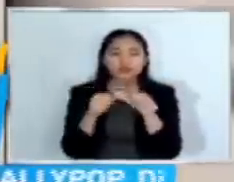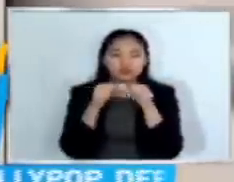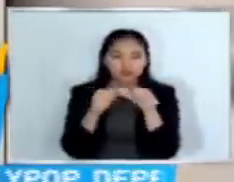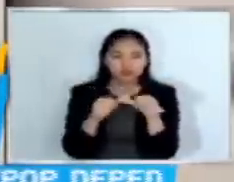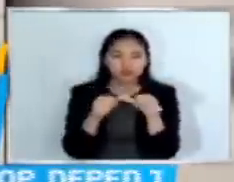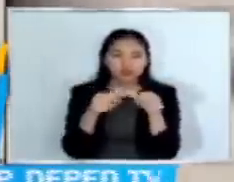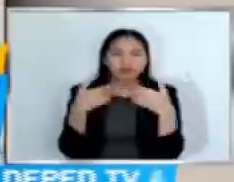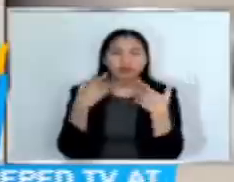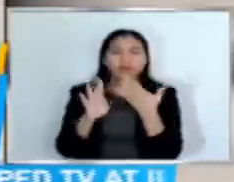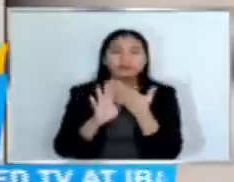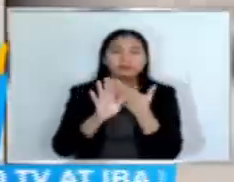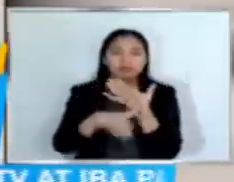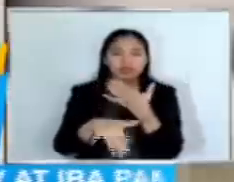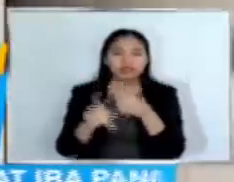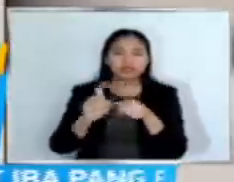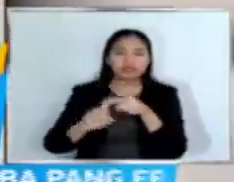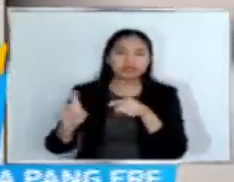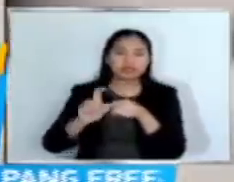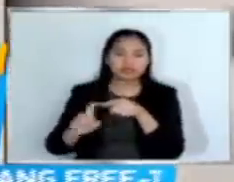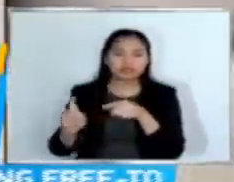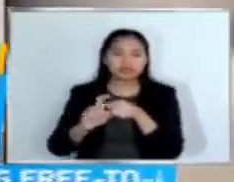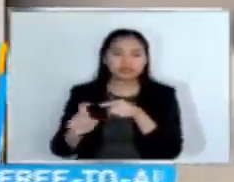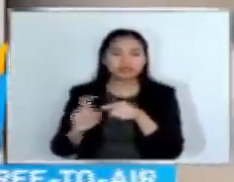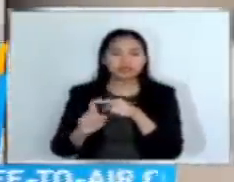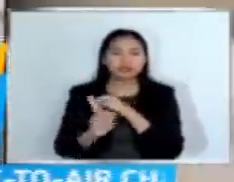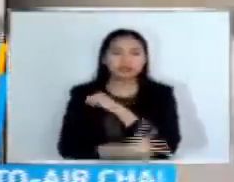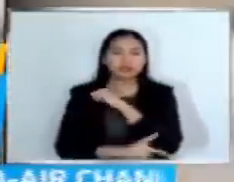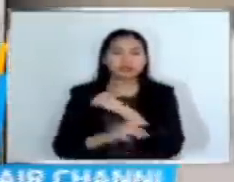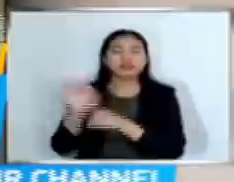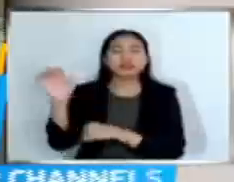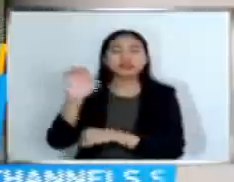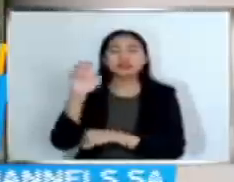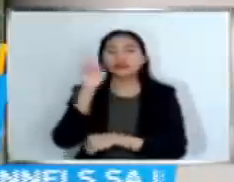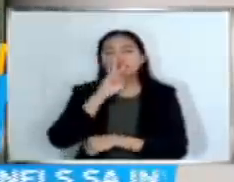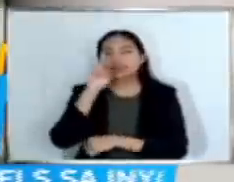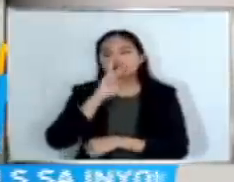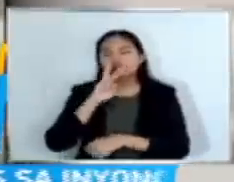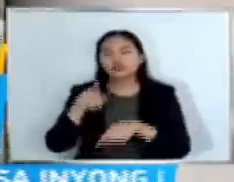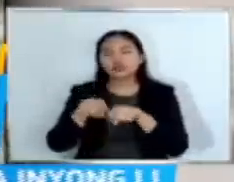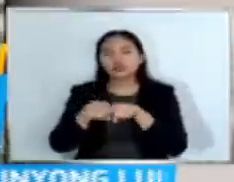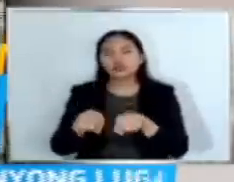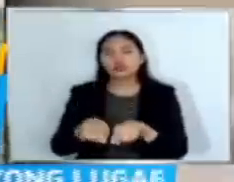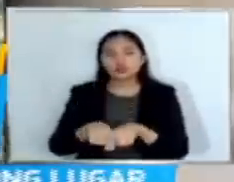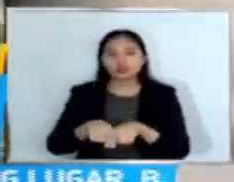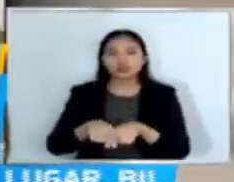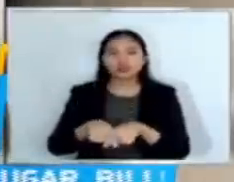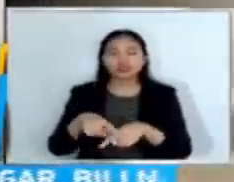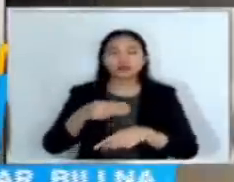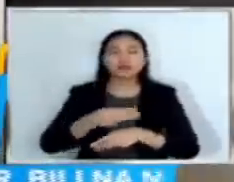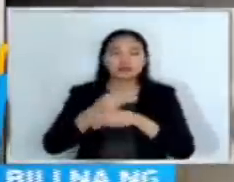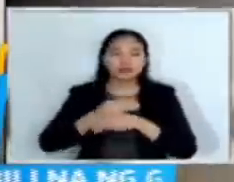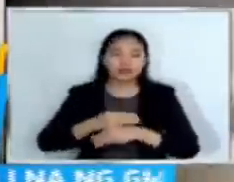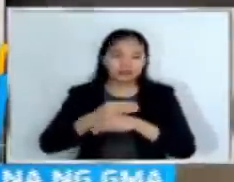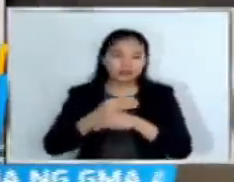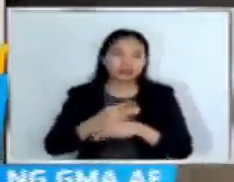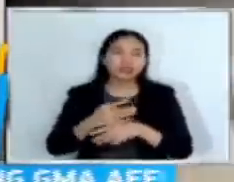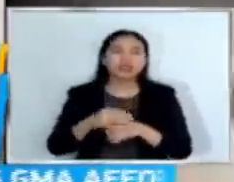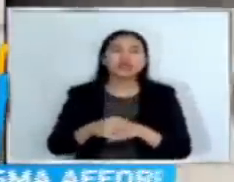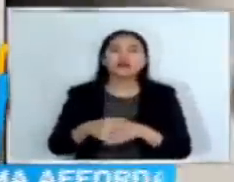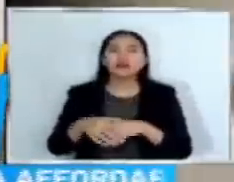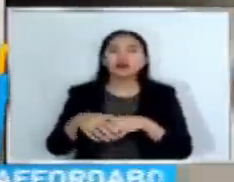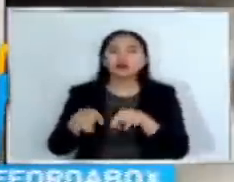energy dyan sa mga probinsya sa Eastern Visayas at saka sa Masbate, pero largely po na-restore na din